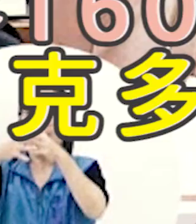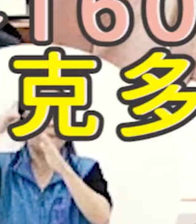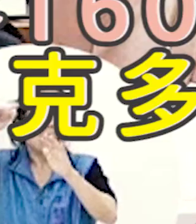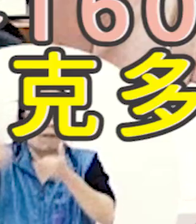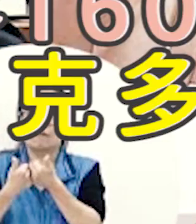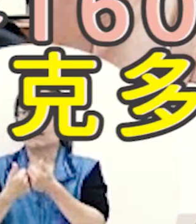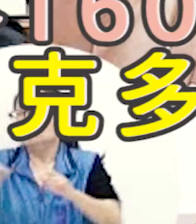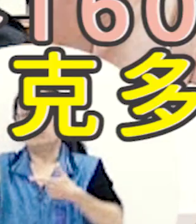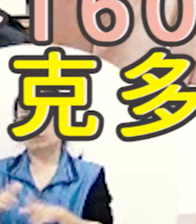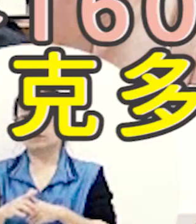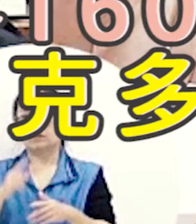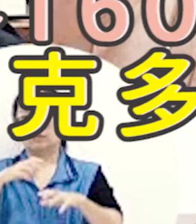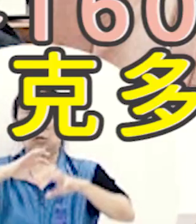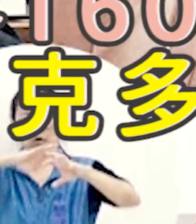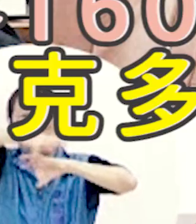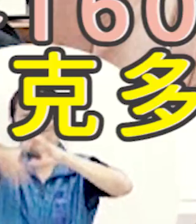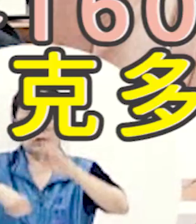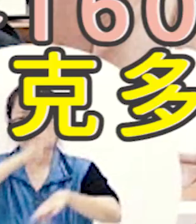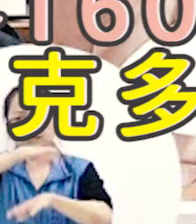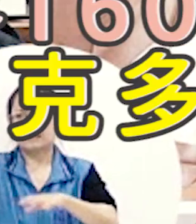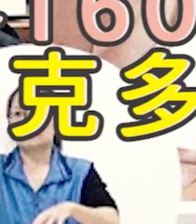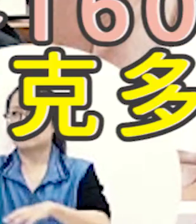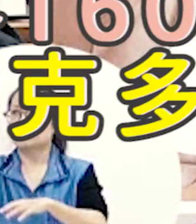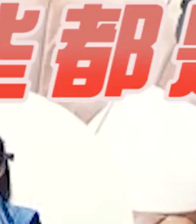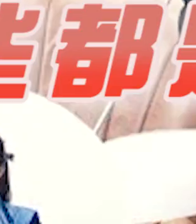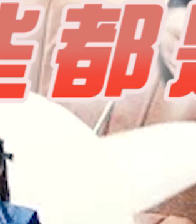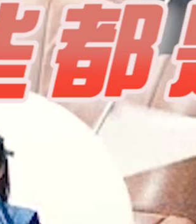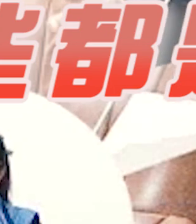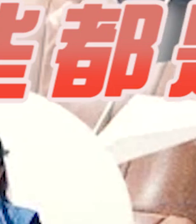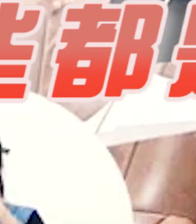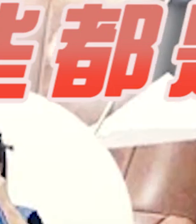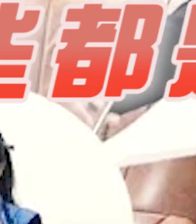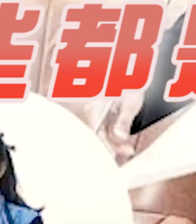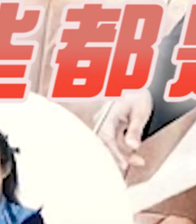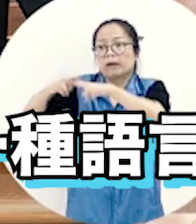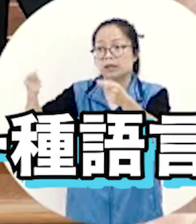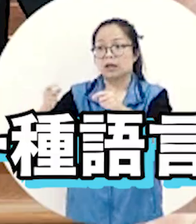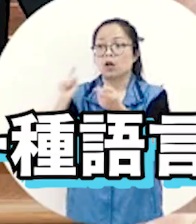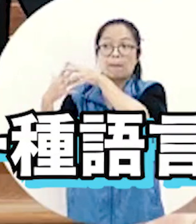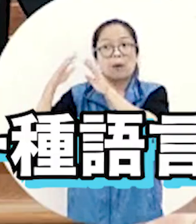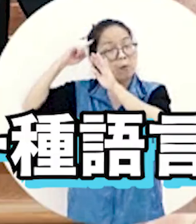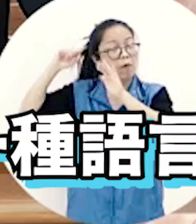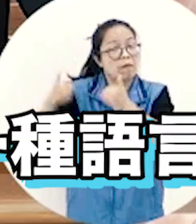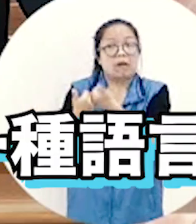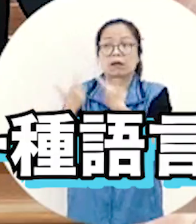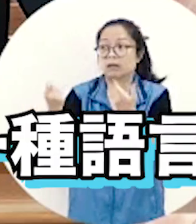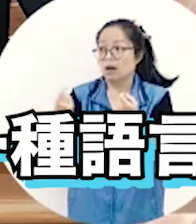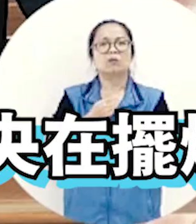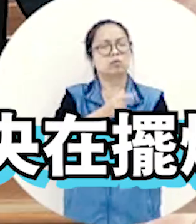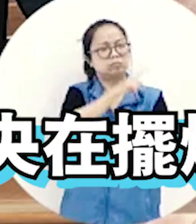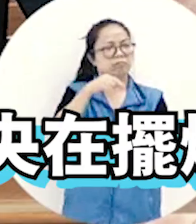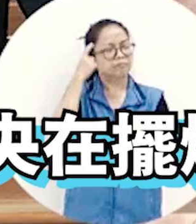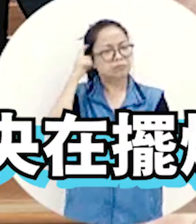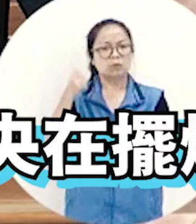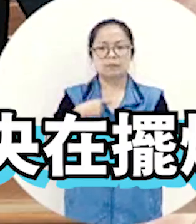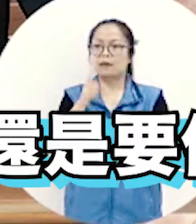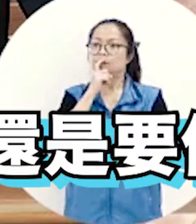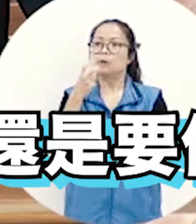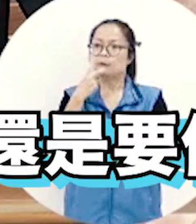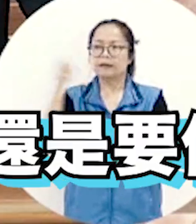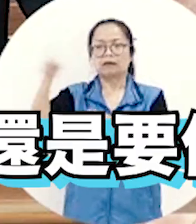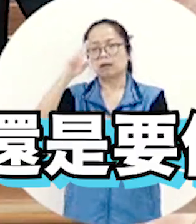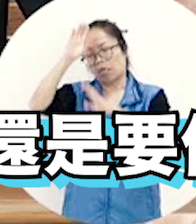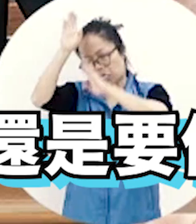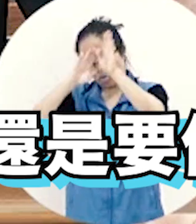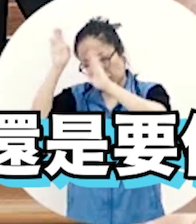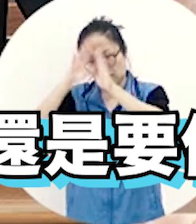有，全世界有160个国家都不准来客都把人进口，难道这些都是反美的吗？这是一种语言话术啦，我中央在摆烂啊，我